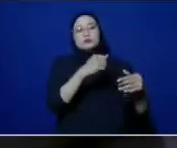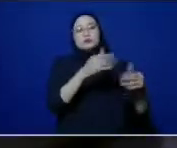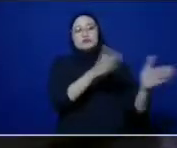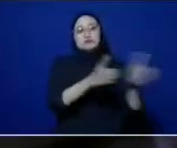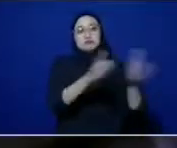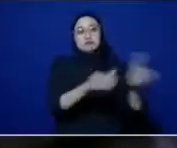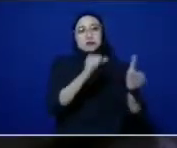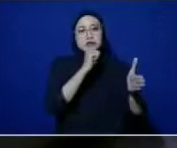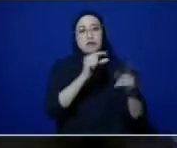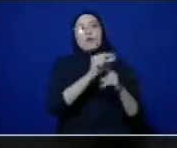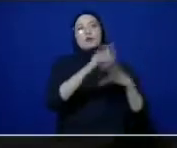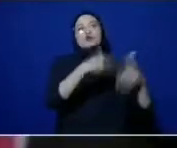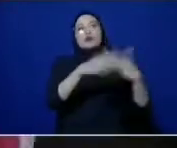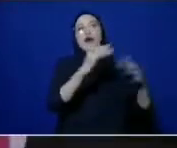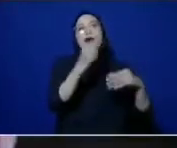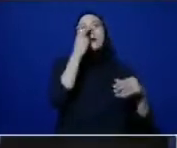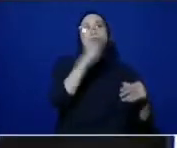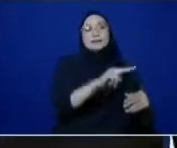kami ini